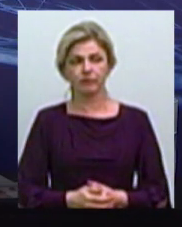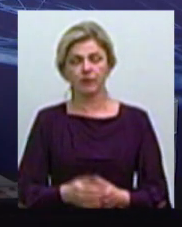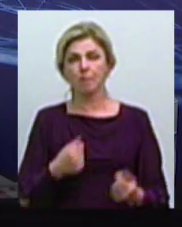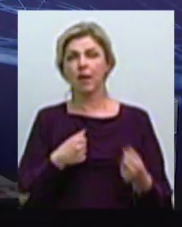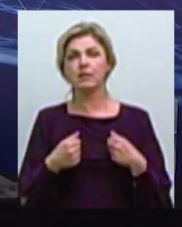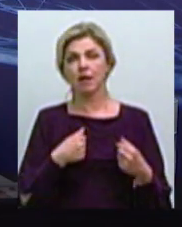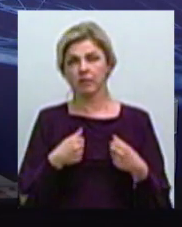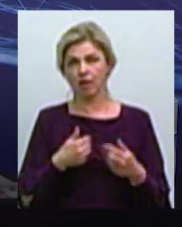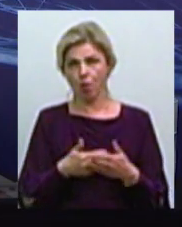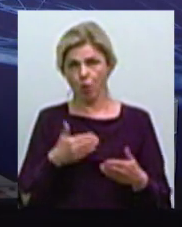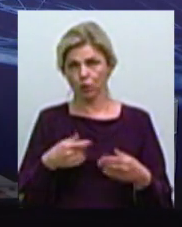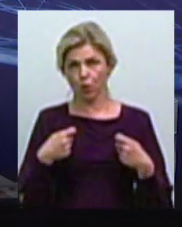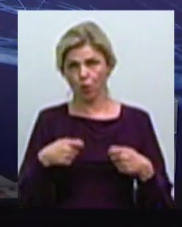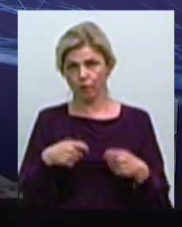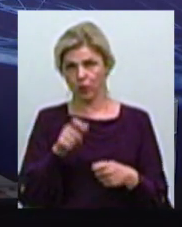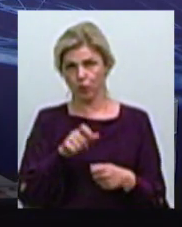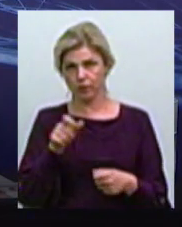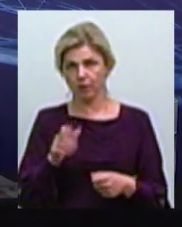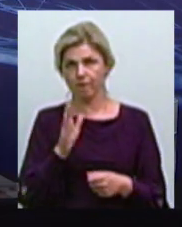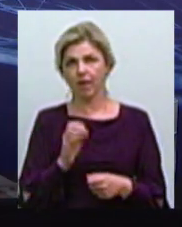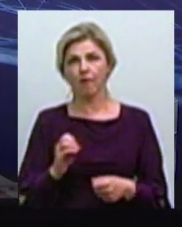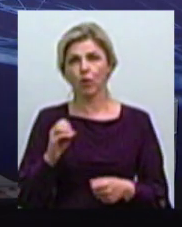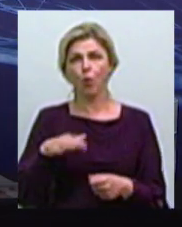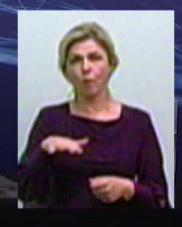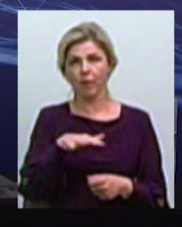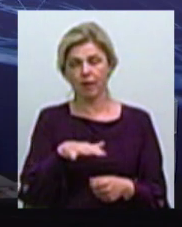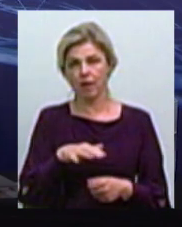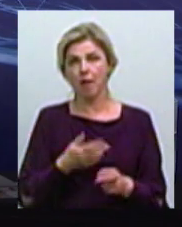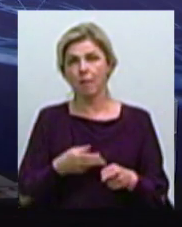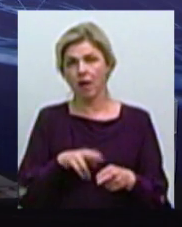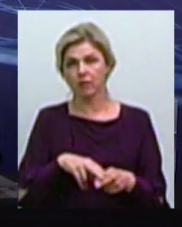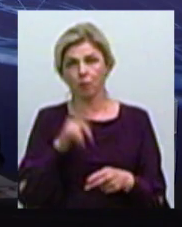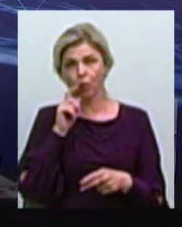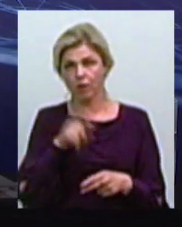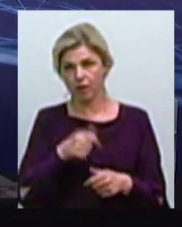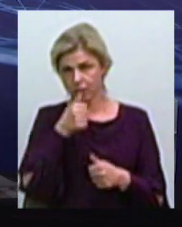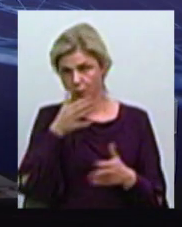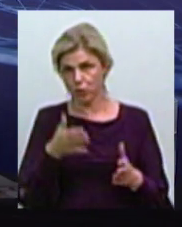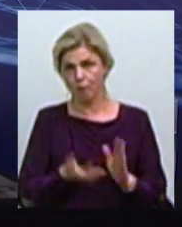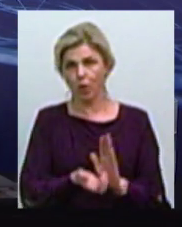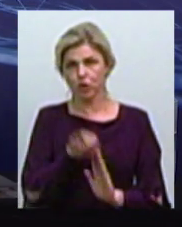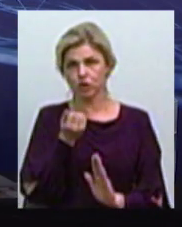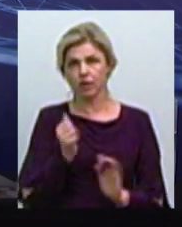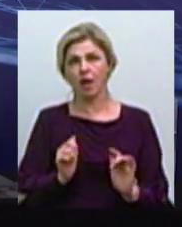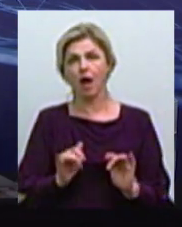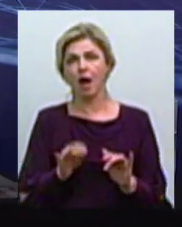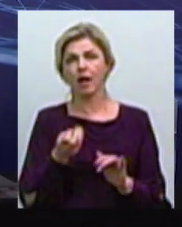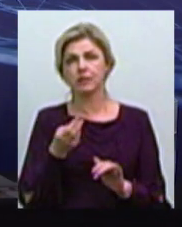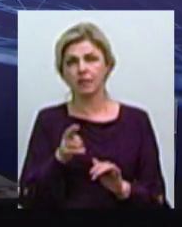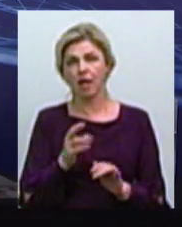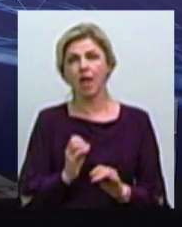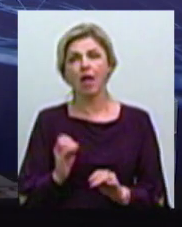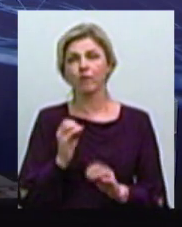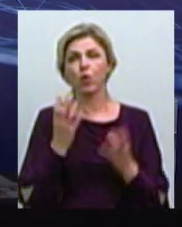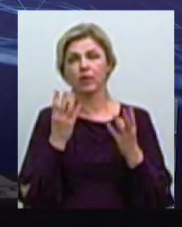пострадавших от торговли людьми в Европе. Поэтому Украина не может не поддержать акцию «Европейский день борьбы с торговлей